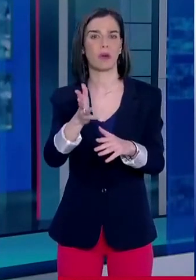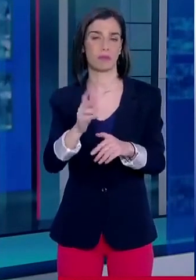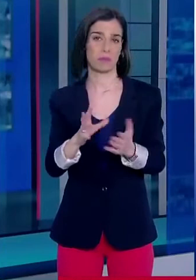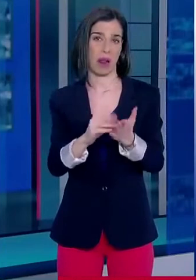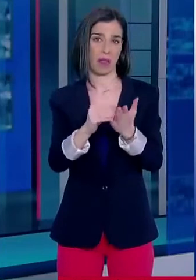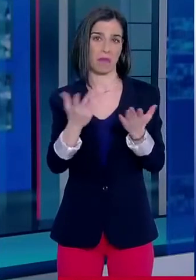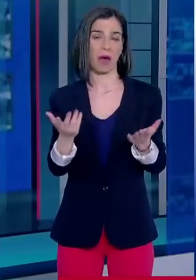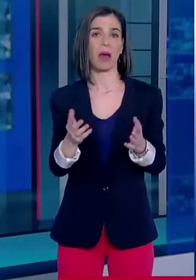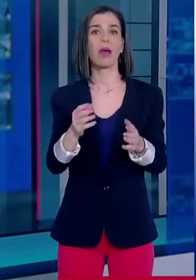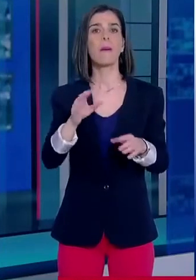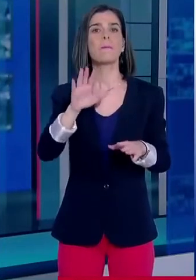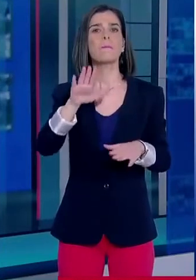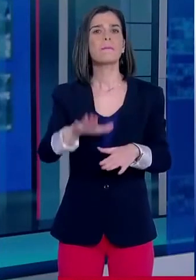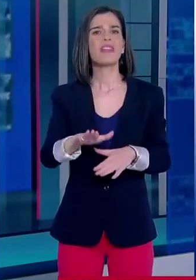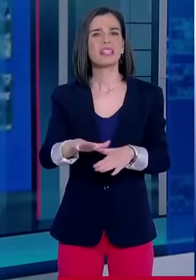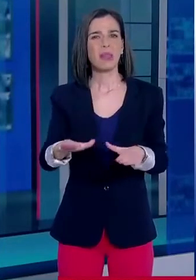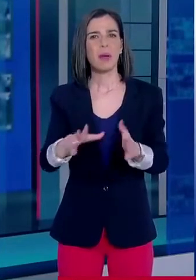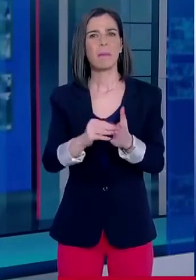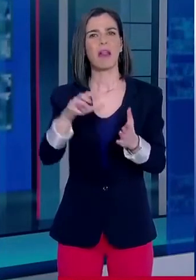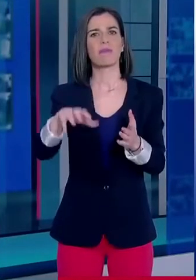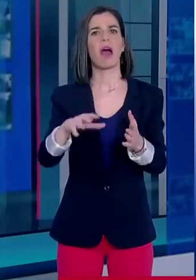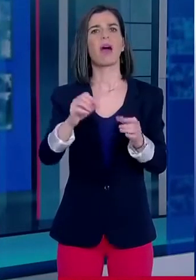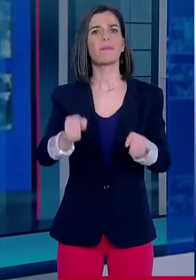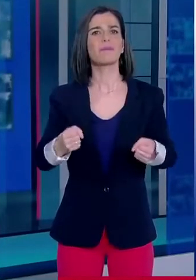Το άνοιγμα των παιδικών σταθμών ή χώρων όπως οι παιδικές